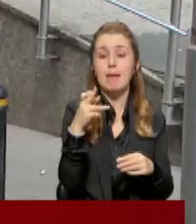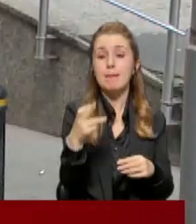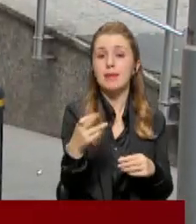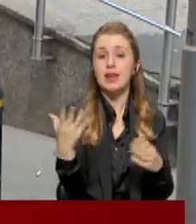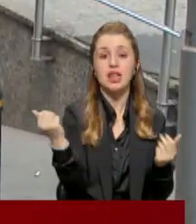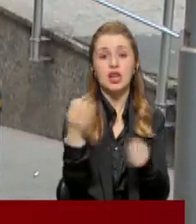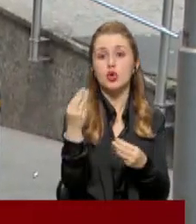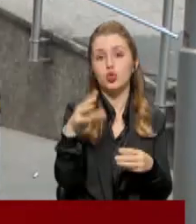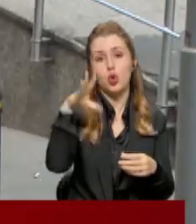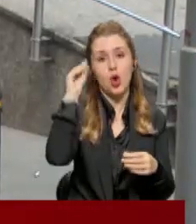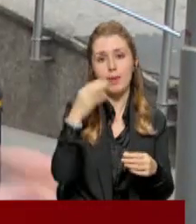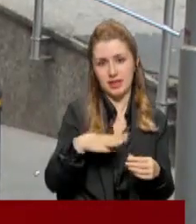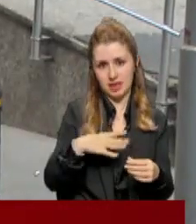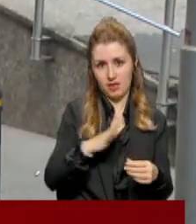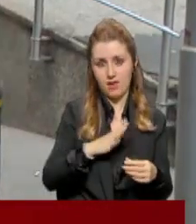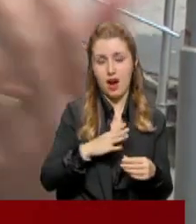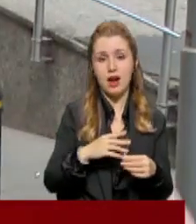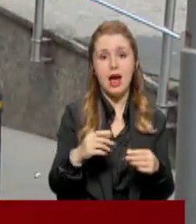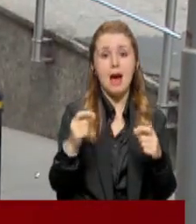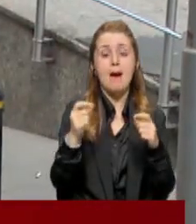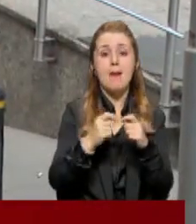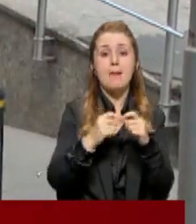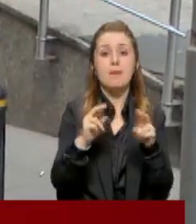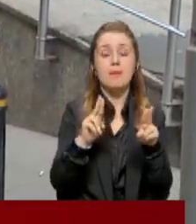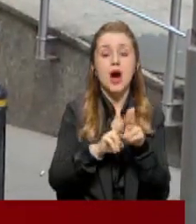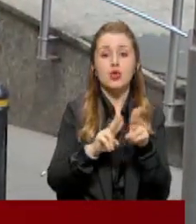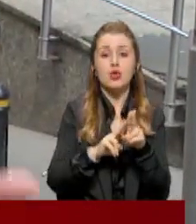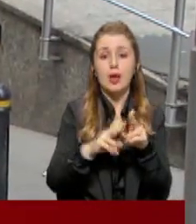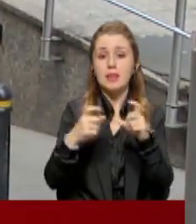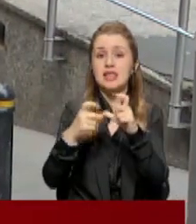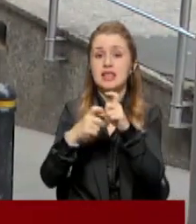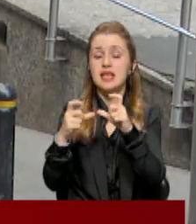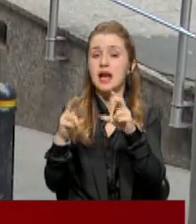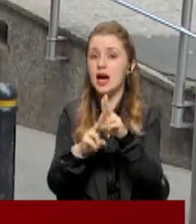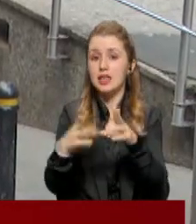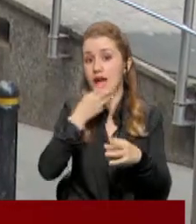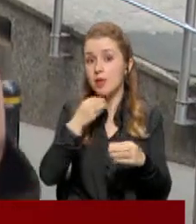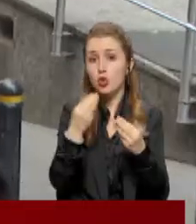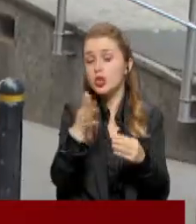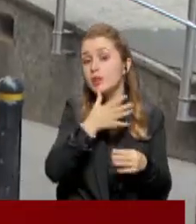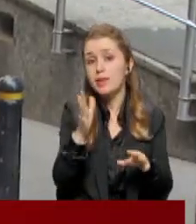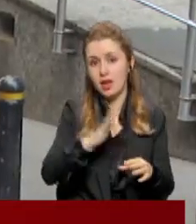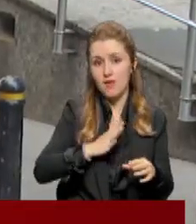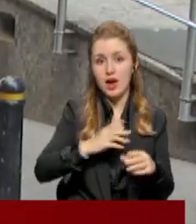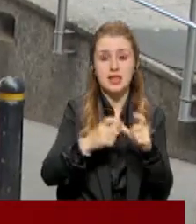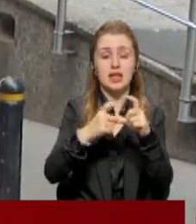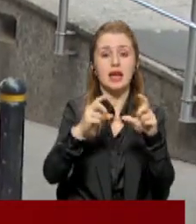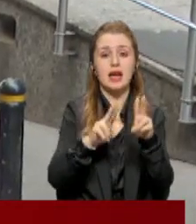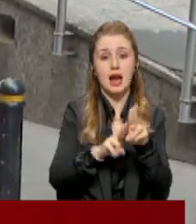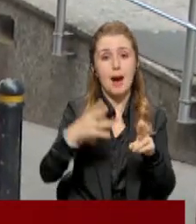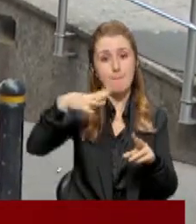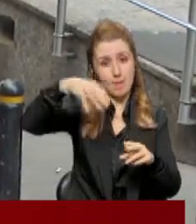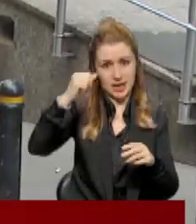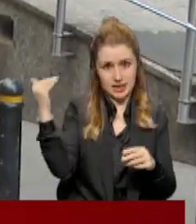kadar olduğunu öğrenmek isteyen de, Bağkur'dan mı SSK'dan mı emekli olacağını bilmeyenler de Sosyal Güvenlik Kurumu